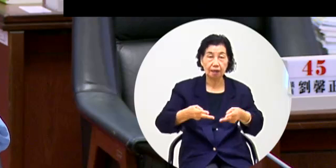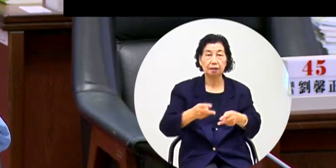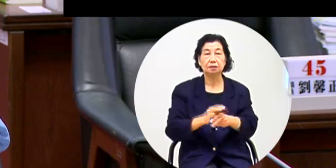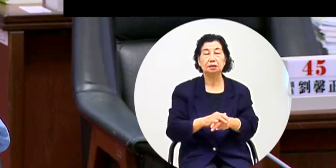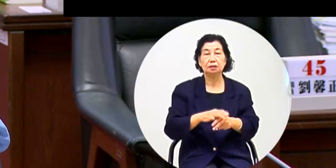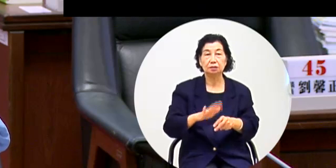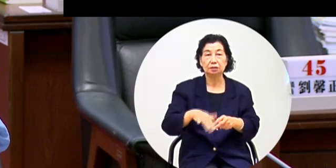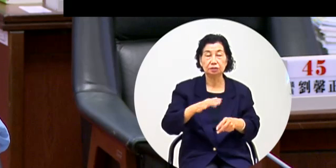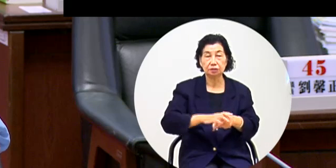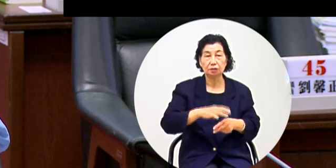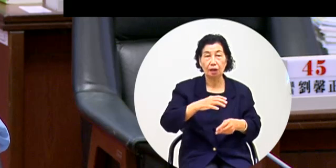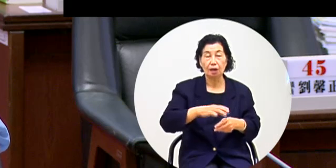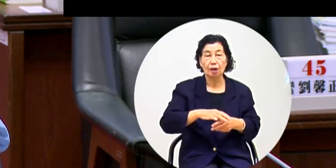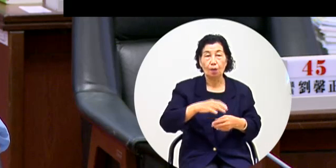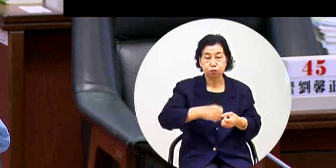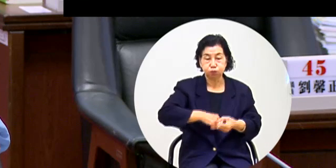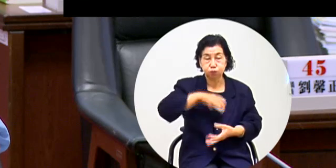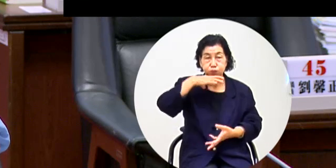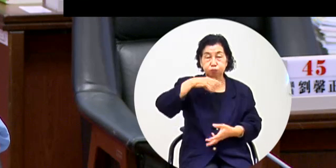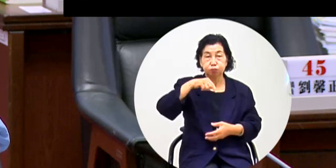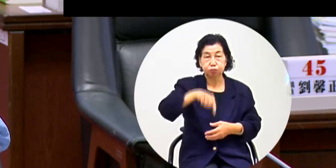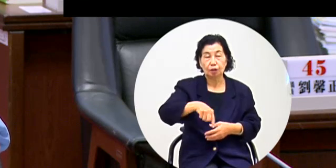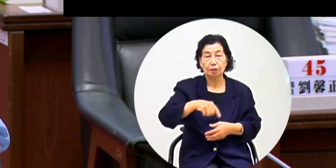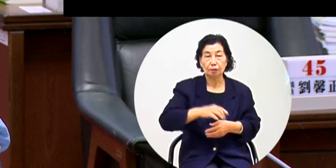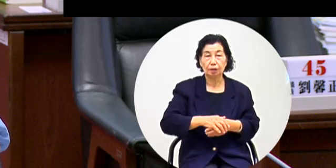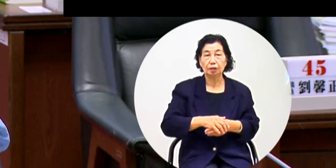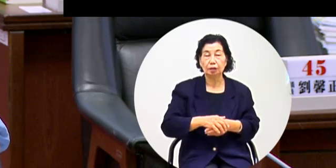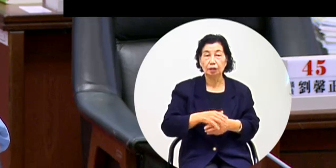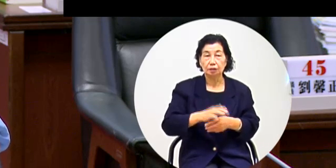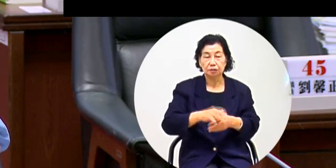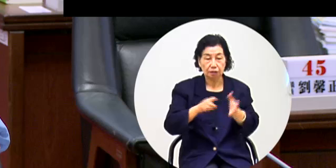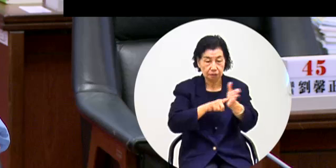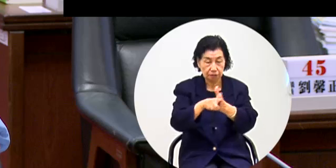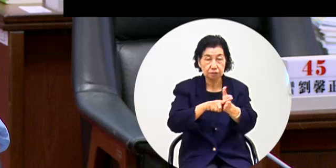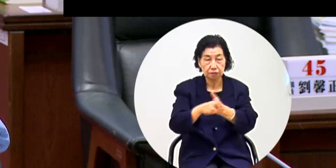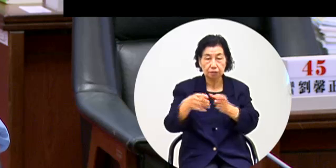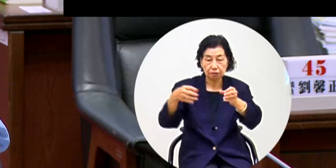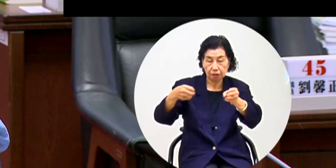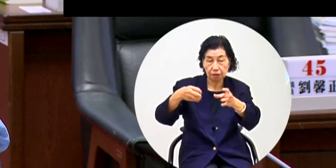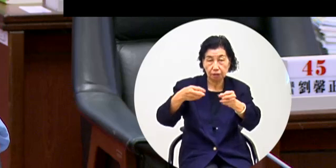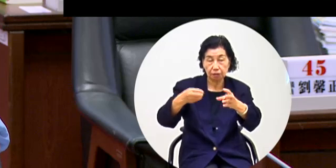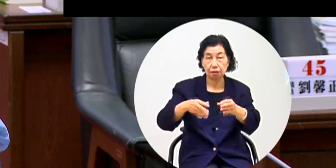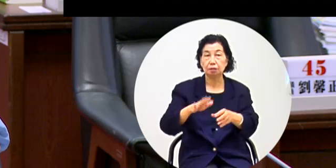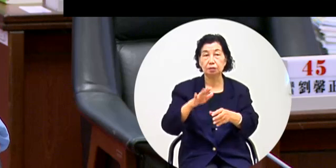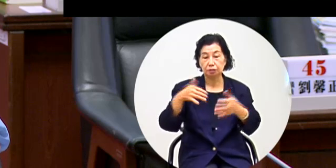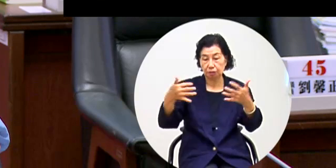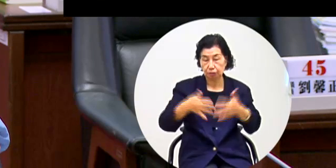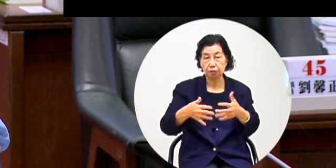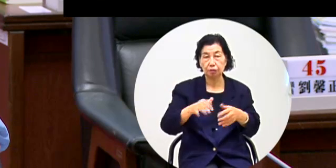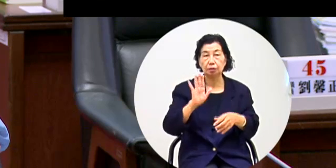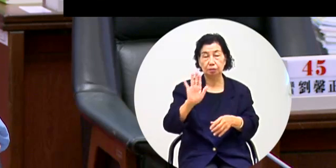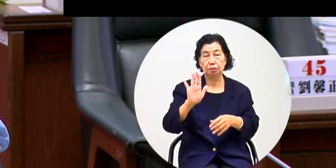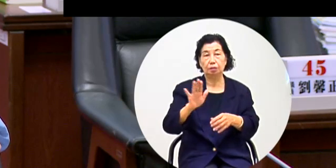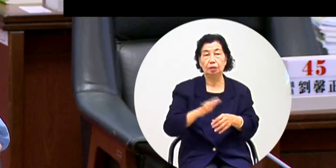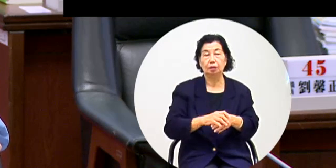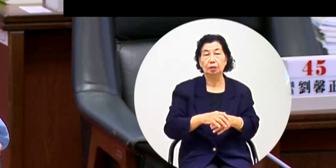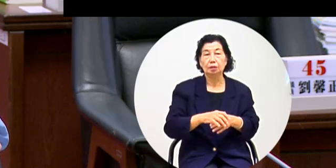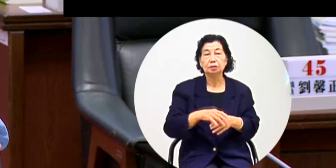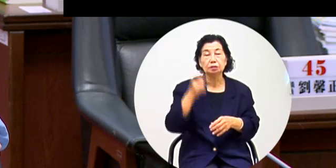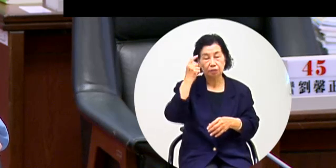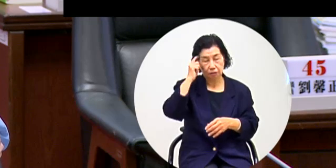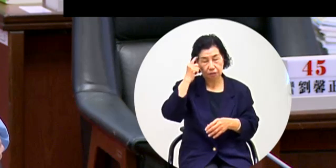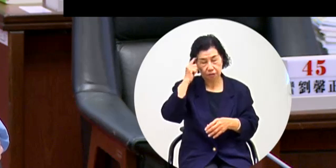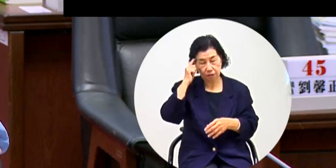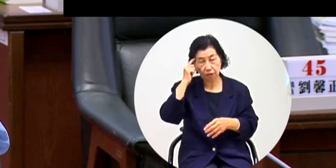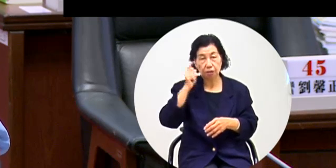的，这些长辈一直都在讲这些事情。那我们期待就是说能够去思考这件事情，进而就是后面能够真的促成这